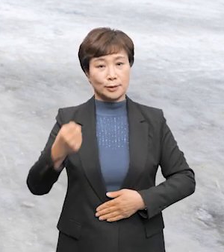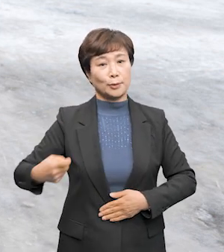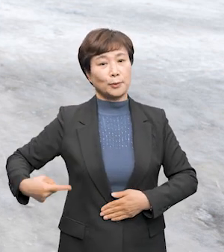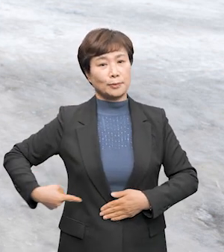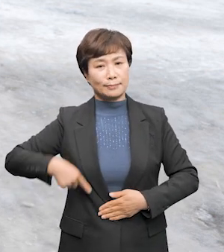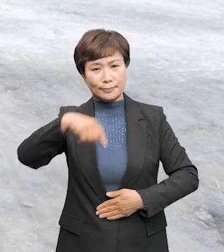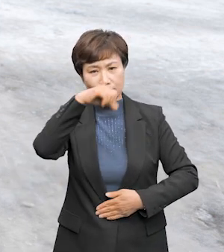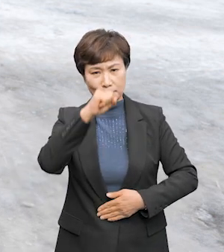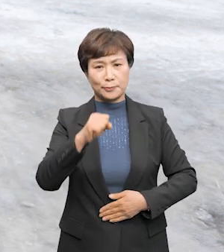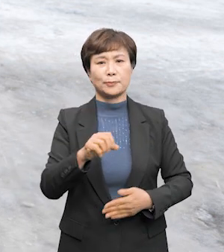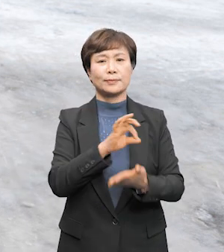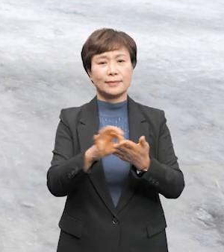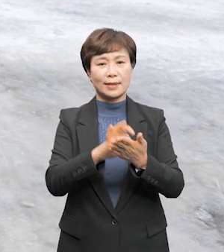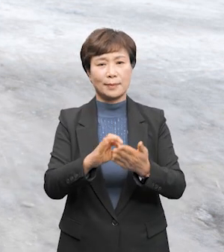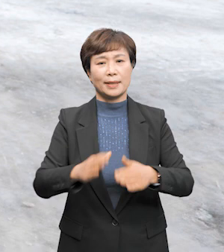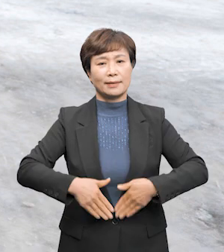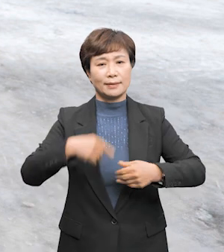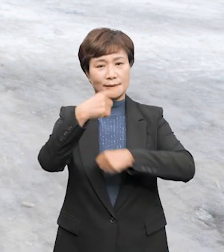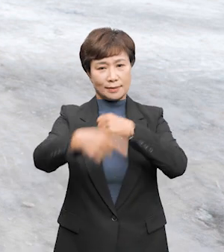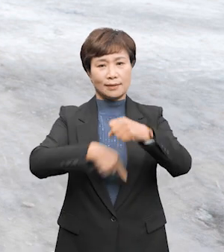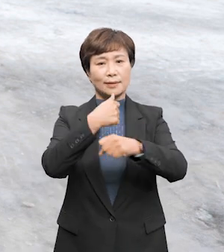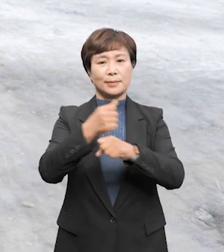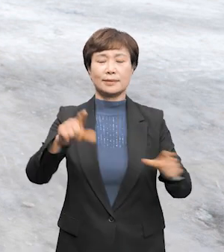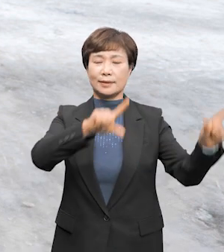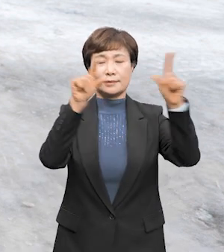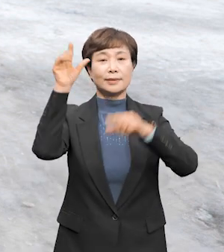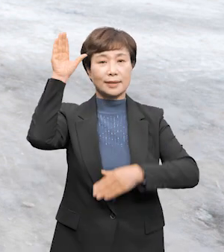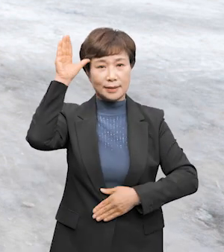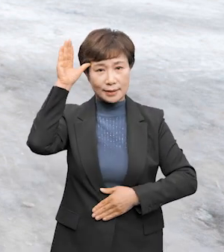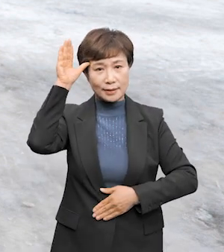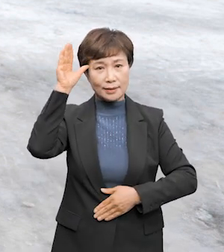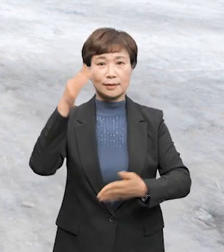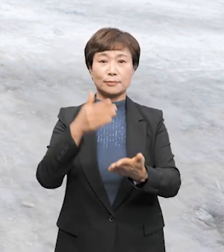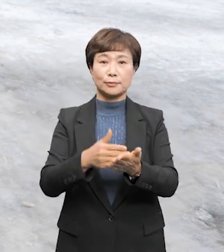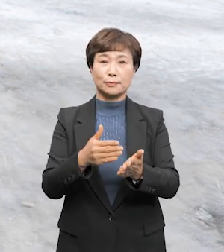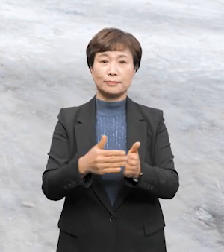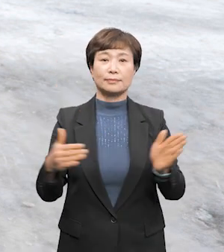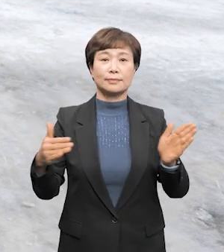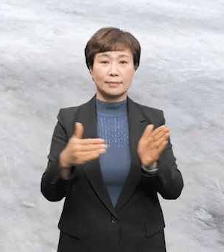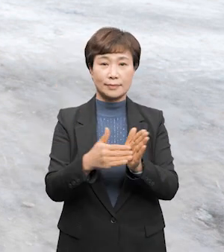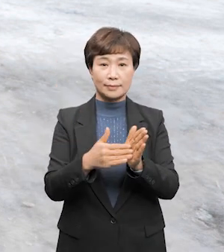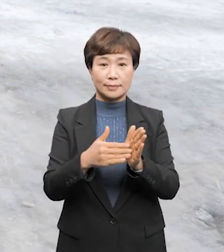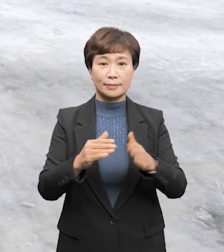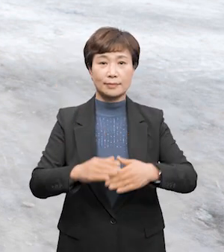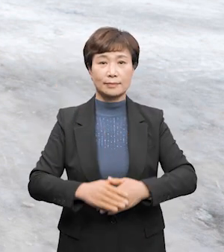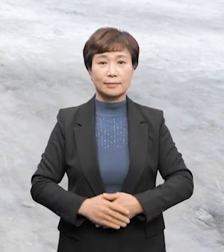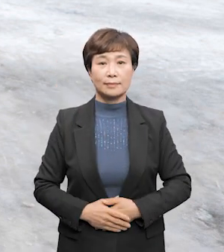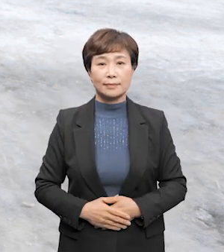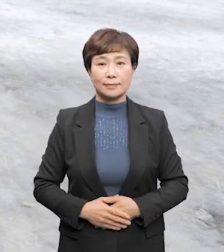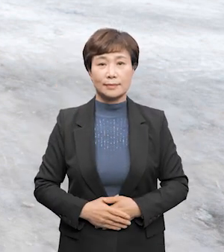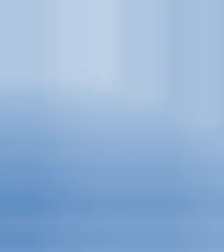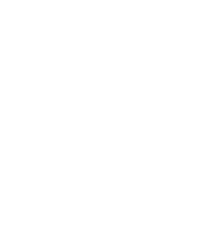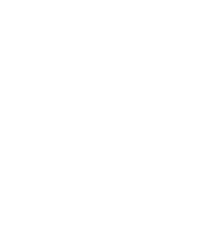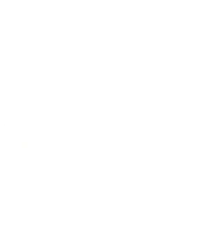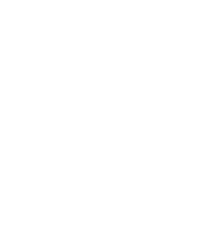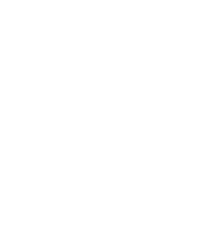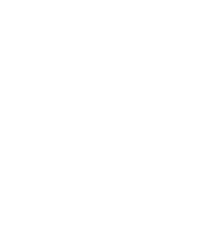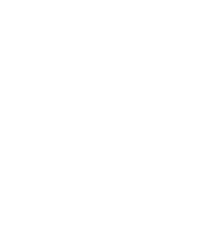소비를 하며 따뜻한 연말을 보내길 바라봅니다 내일이 빛나는 기회도시에서 헬로 광주 정직현입니다